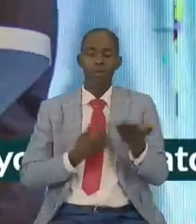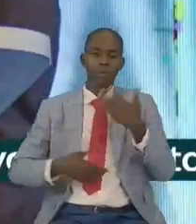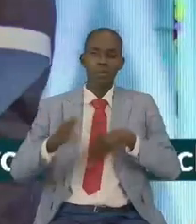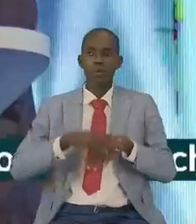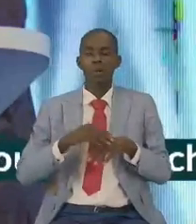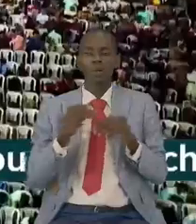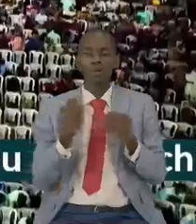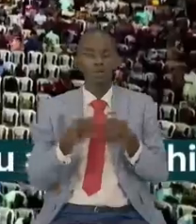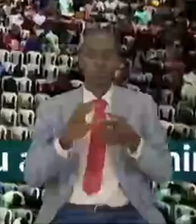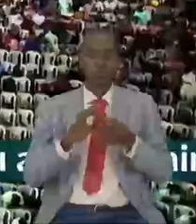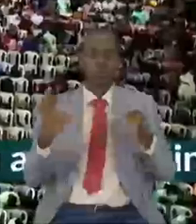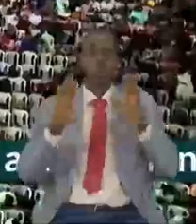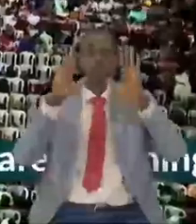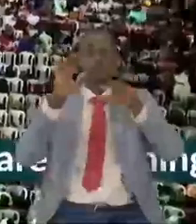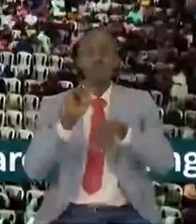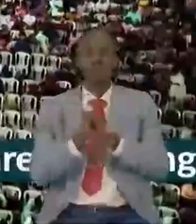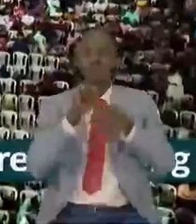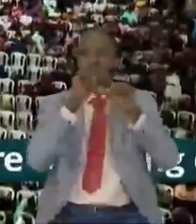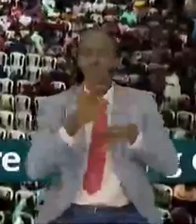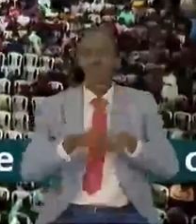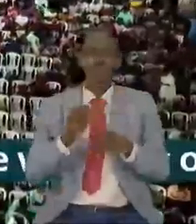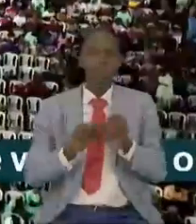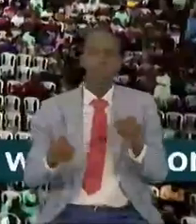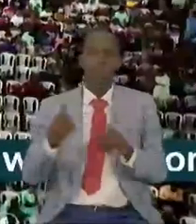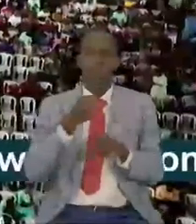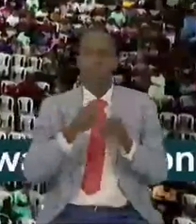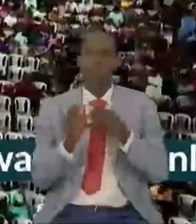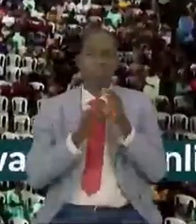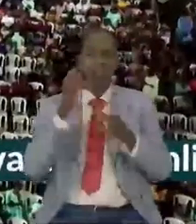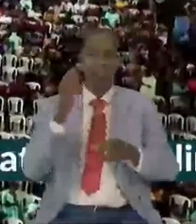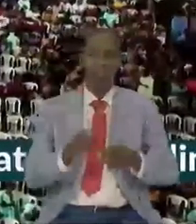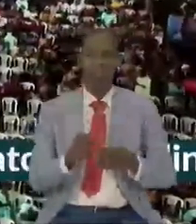les délivrances ce soir pour tout le monde.